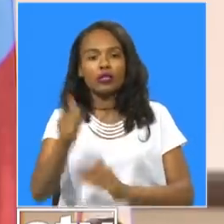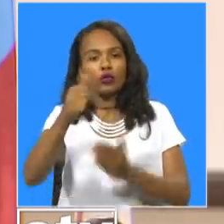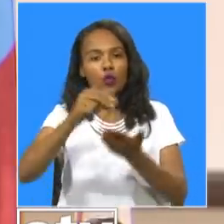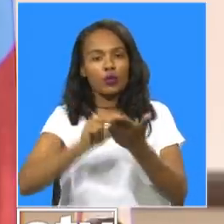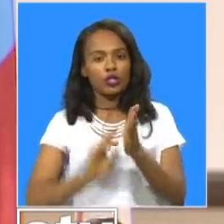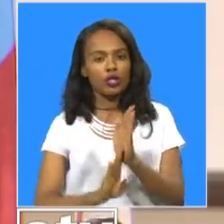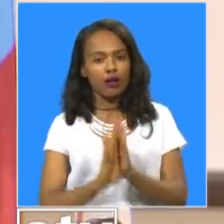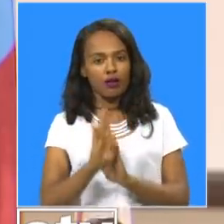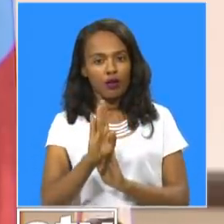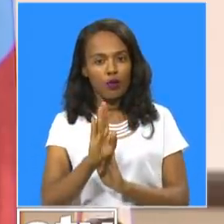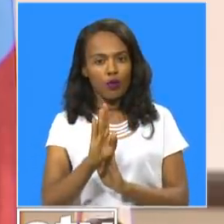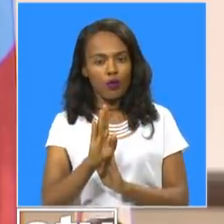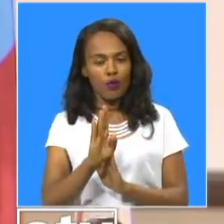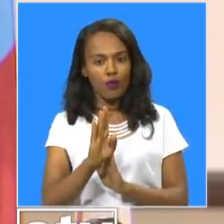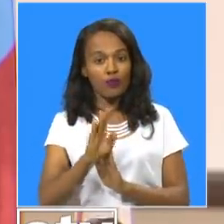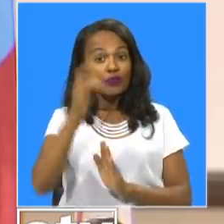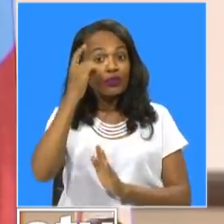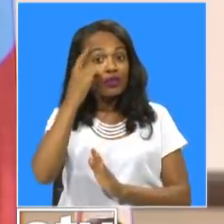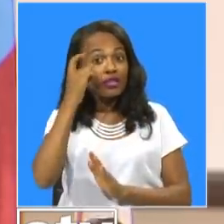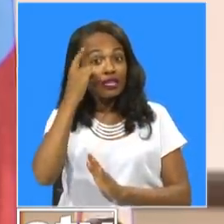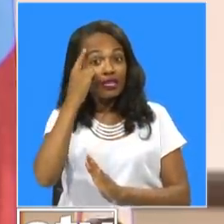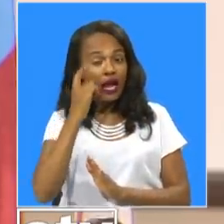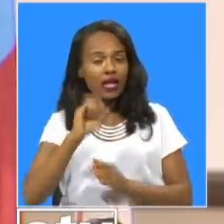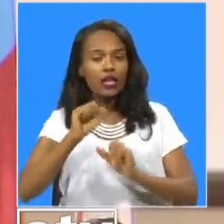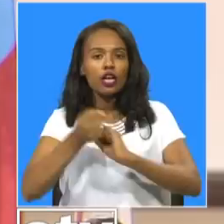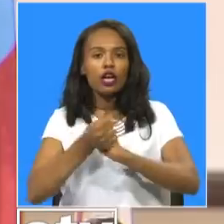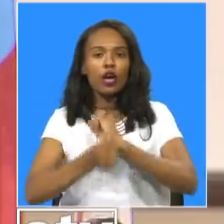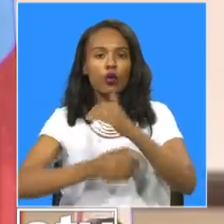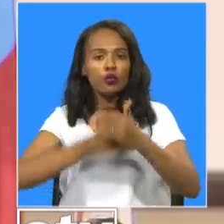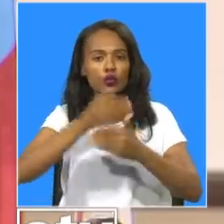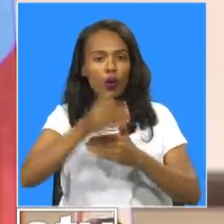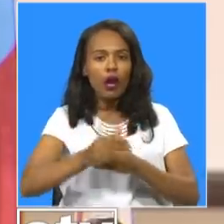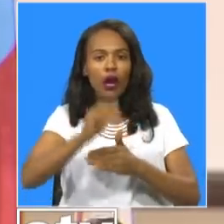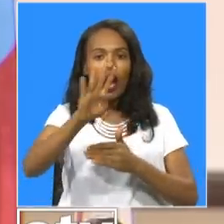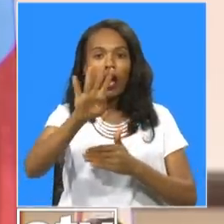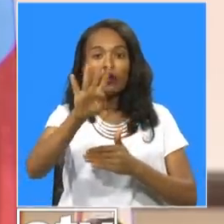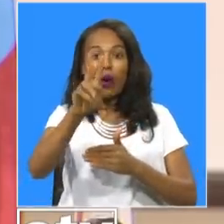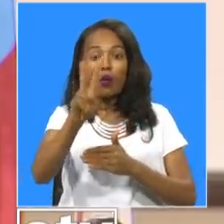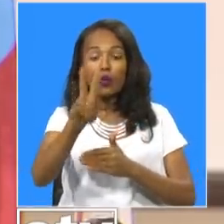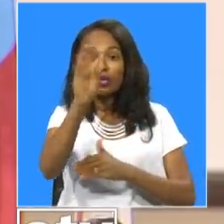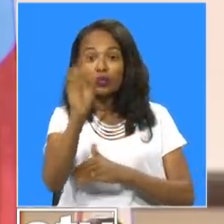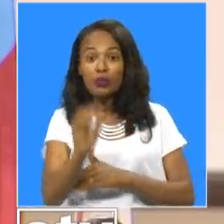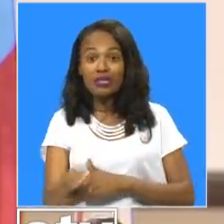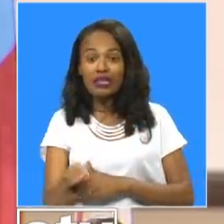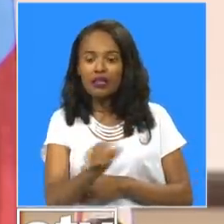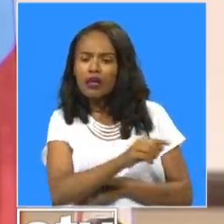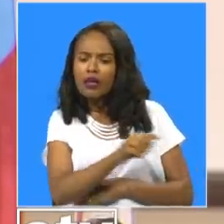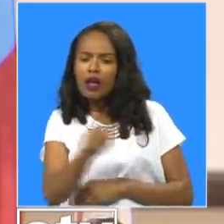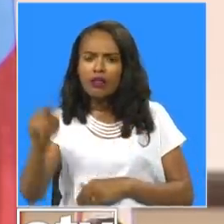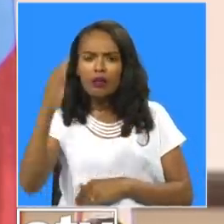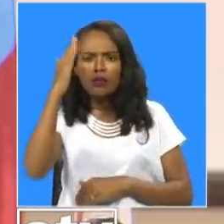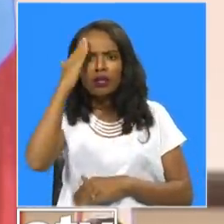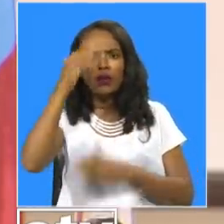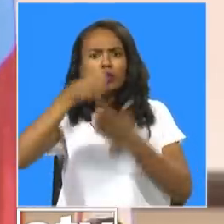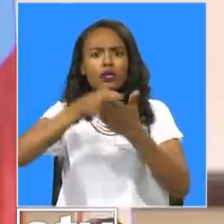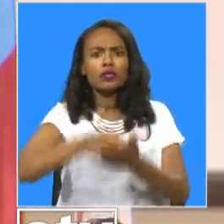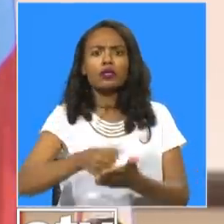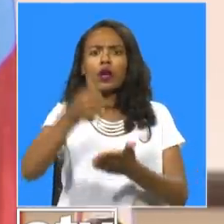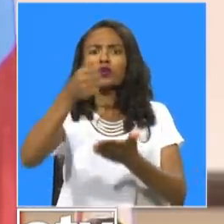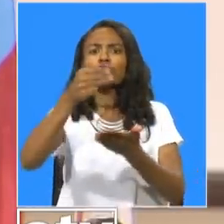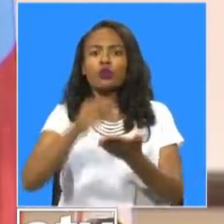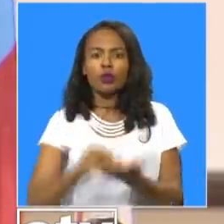ያደገው። ትግራይ ከለውጡ በኋላ 42% እናንተ የምታውቁትና ያጸደቃችሁት